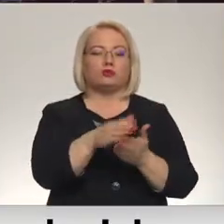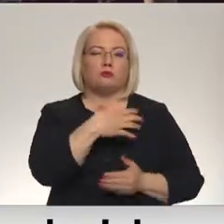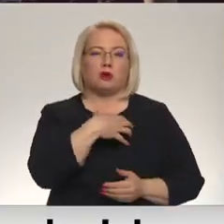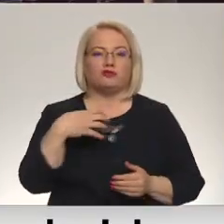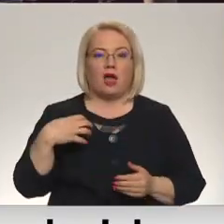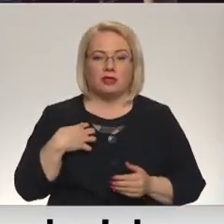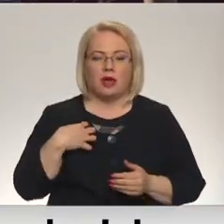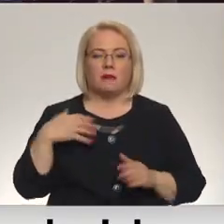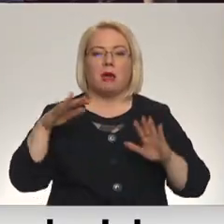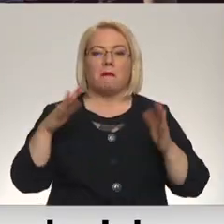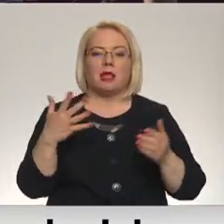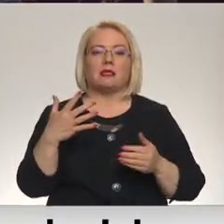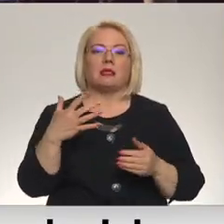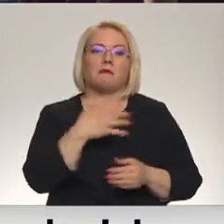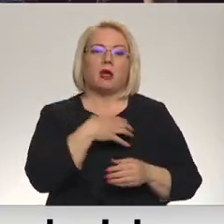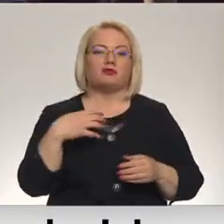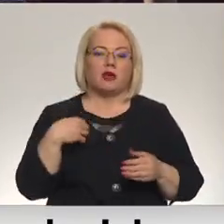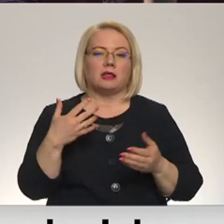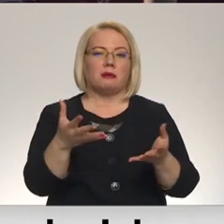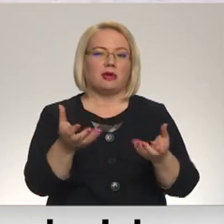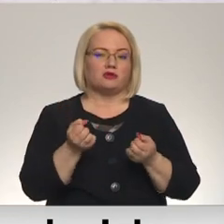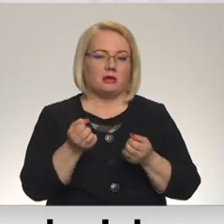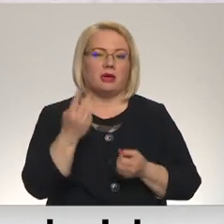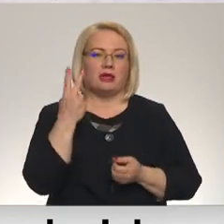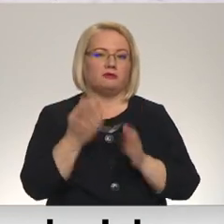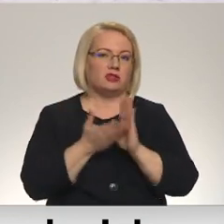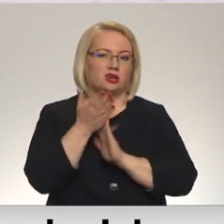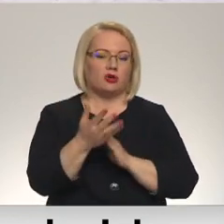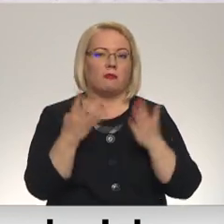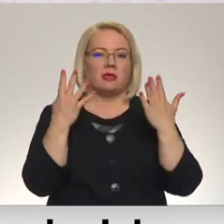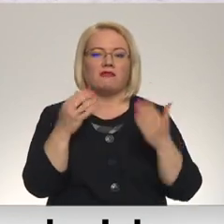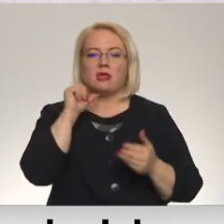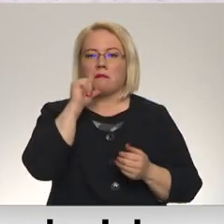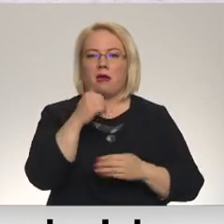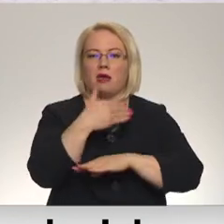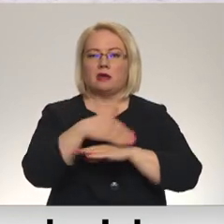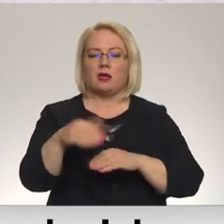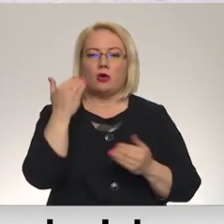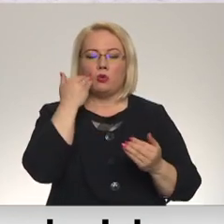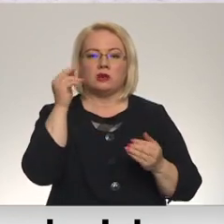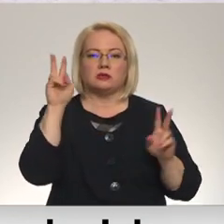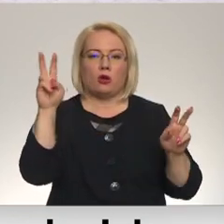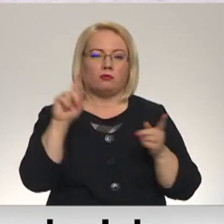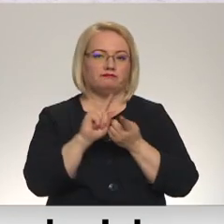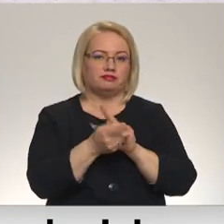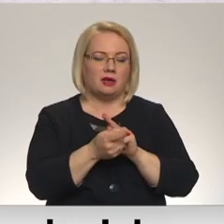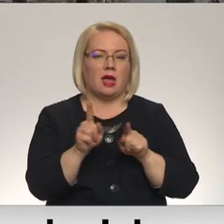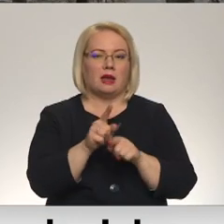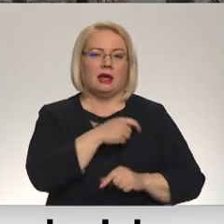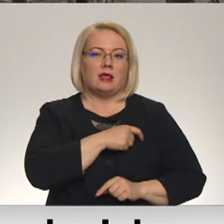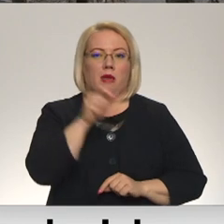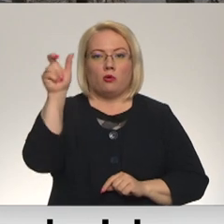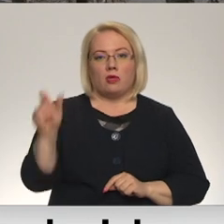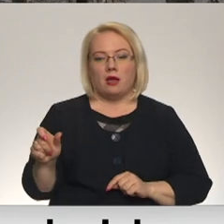tikmēr vietvara jau saņēmusi vēl divus iesniegumus par 9. Maija ielas nosaukumu maiņu. Tā skaitā arī viens no domas deputātiem